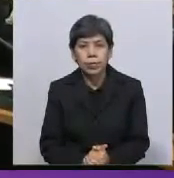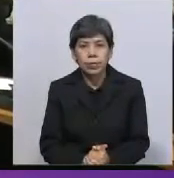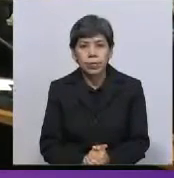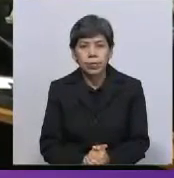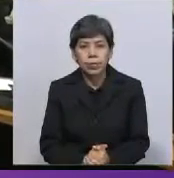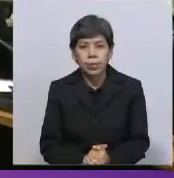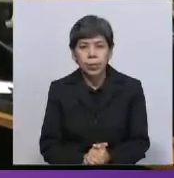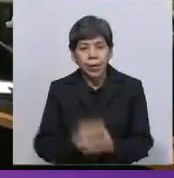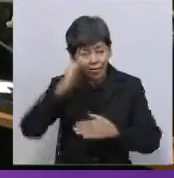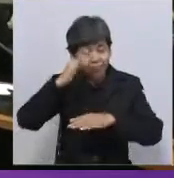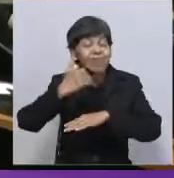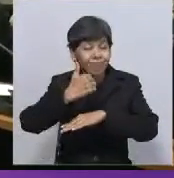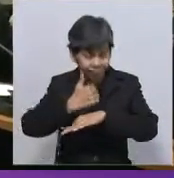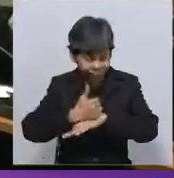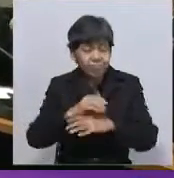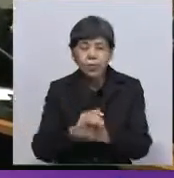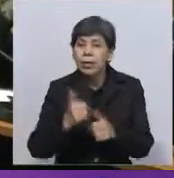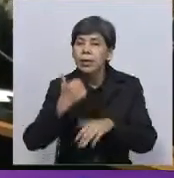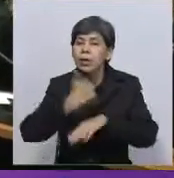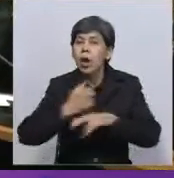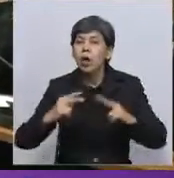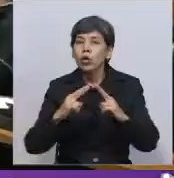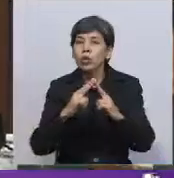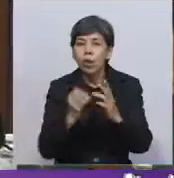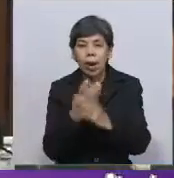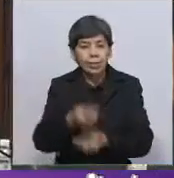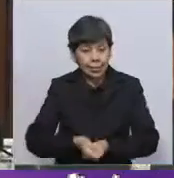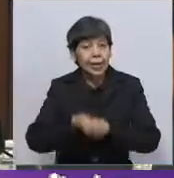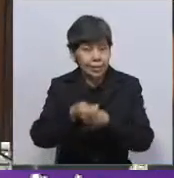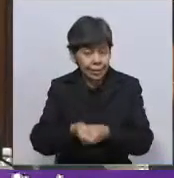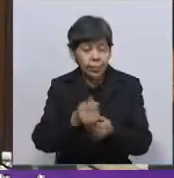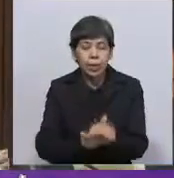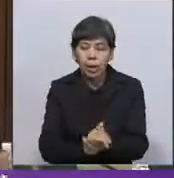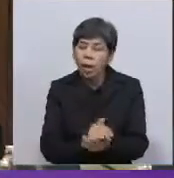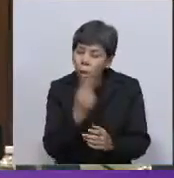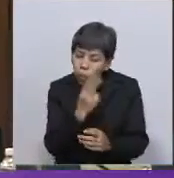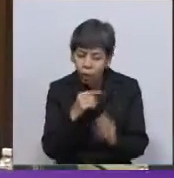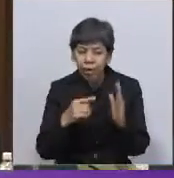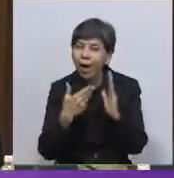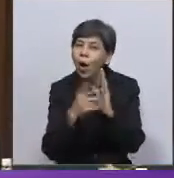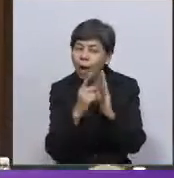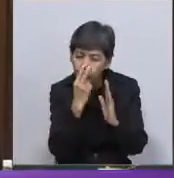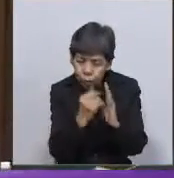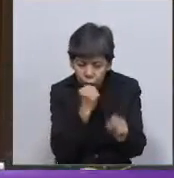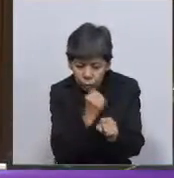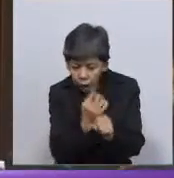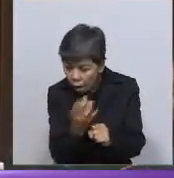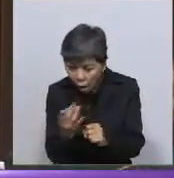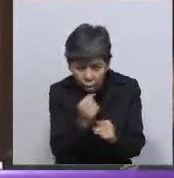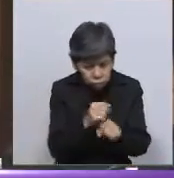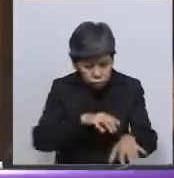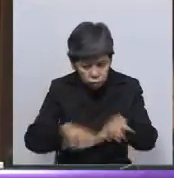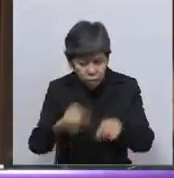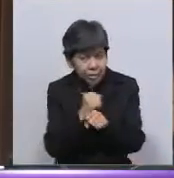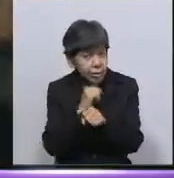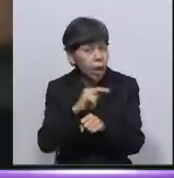พลเอกชัชชัยสาริกัญญะรัฐมนตรีว่าการกระทรวงเกษตรและสหกรณ์ลงพื้นที่จังหวัดขอนแก่นเพื่อติดตามการบริหารจัด